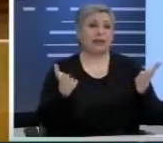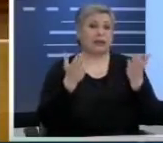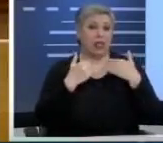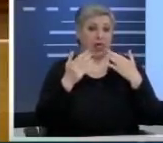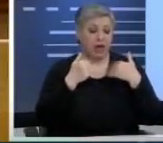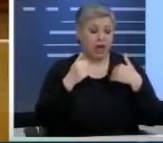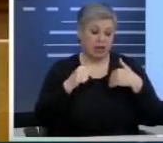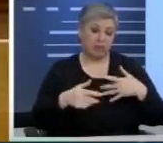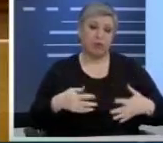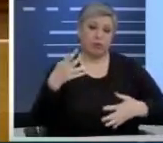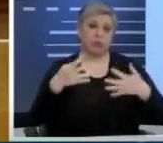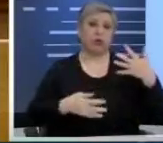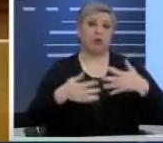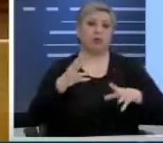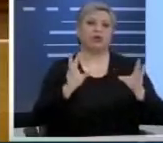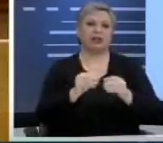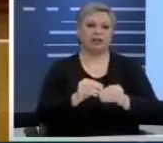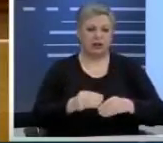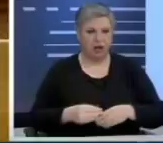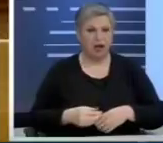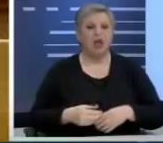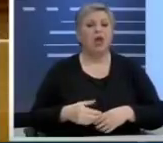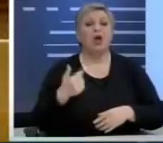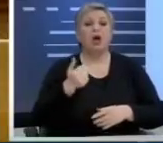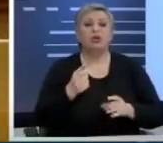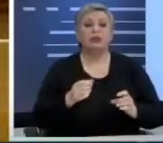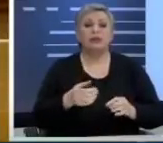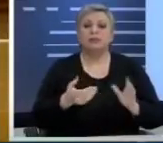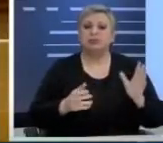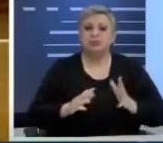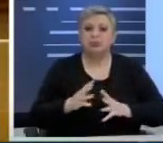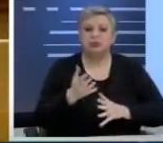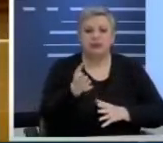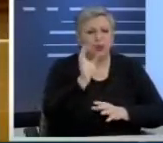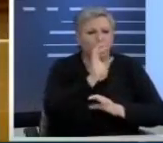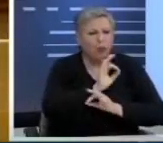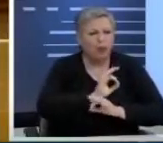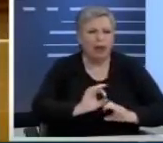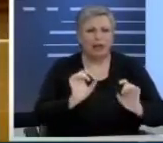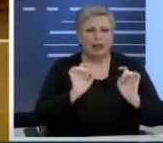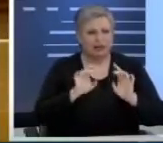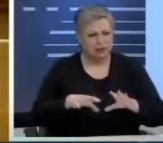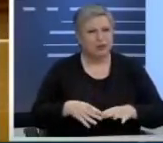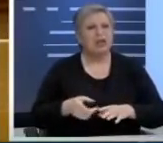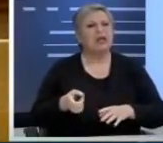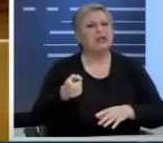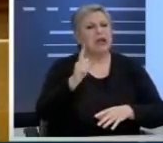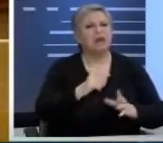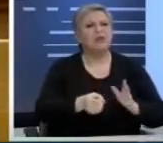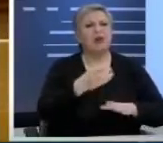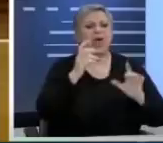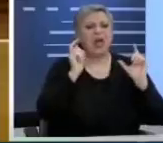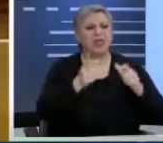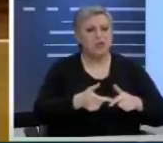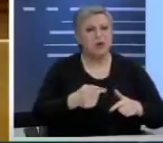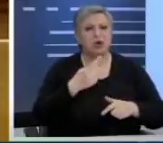αντιαναπτυξιακό ο προϋπολογισμός, καμία αναπτυξιακή πνοή, και το είπανε και άλλοι από τη Νέα Δημοκρατία.